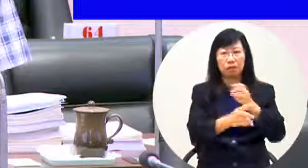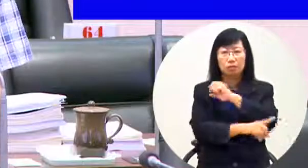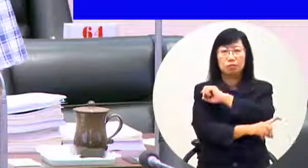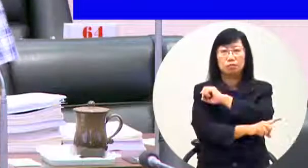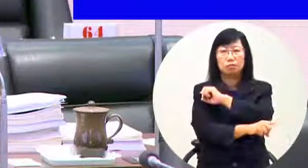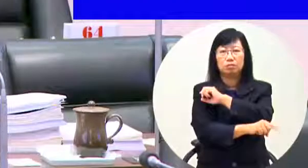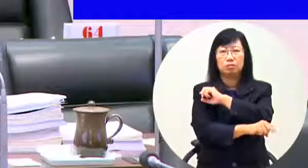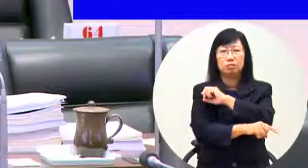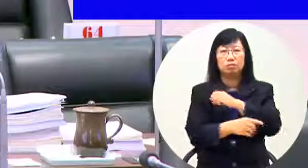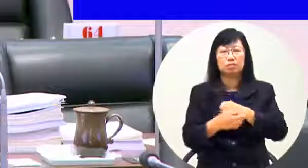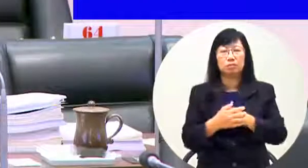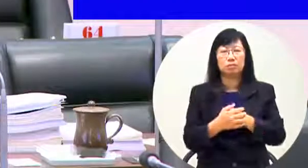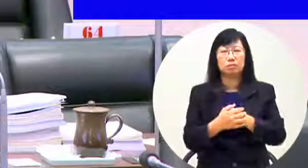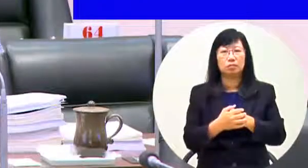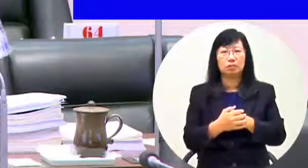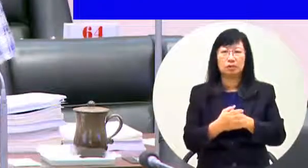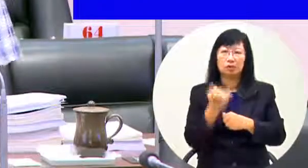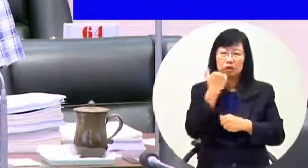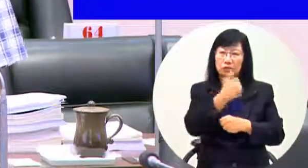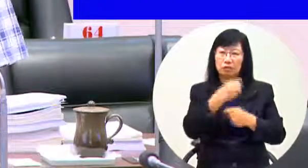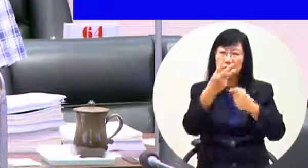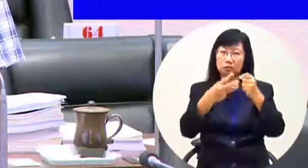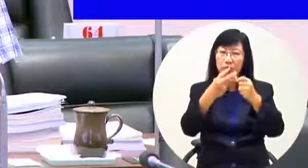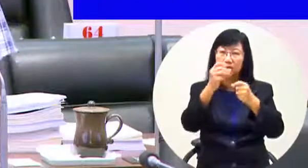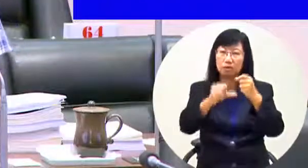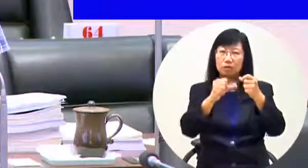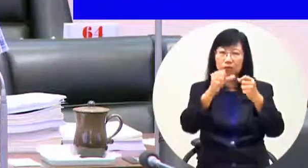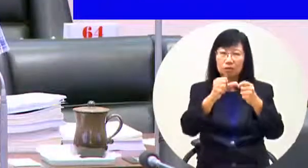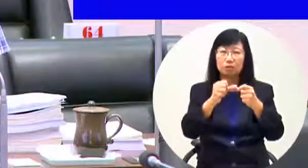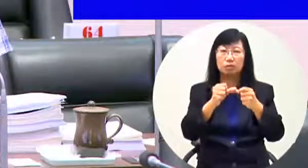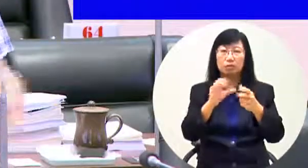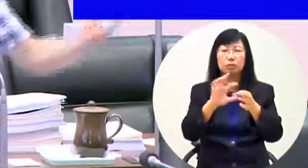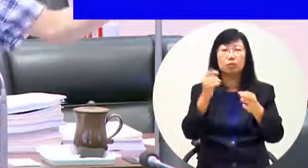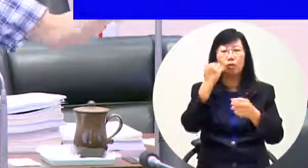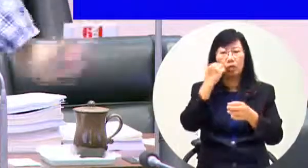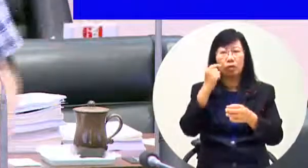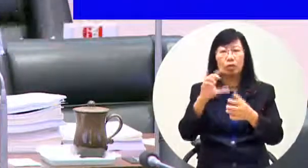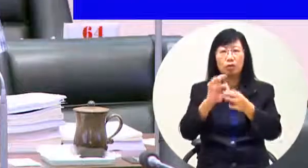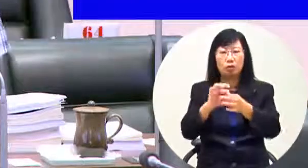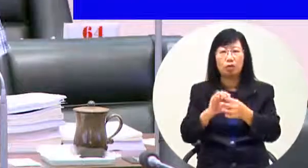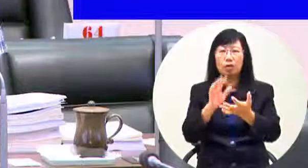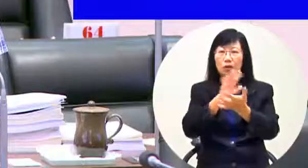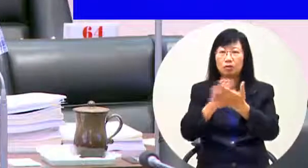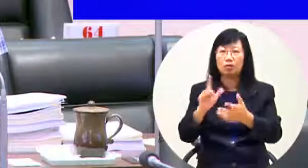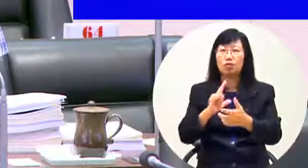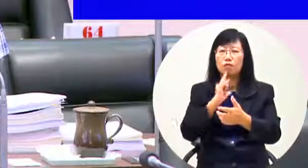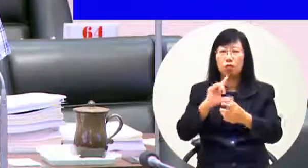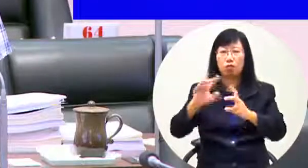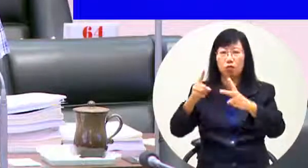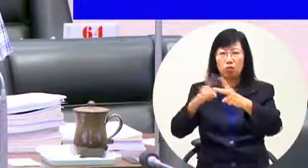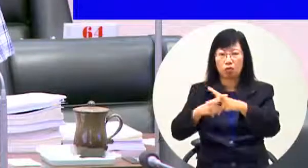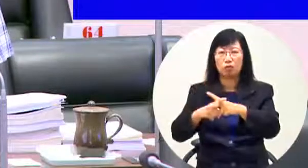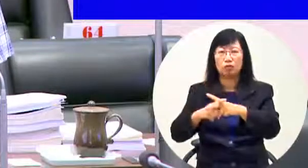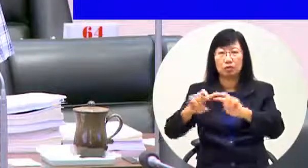3-5年后，因为清风国小在10年后改了建了，全部麻烦。所